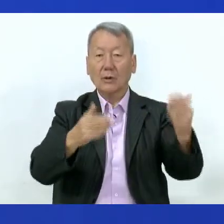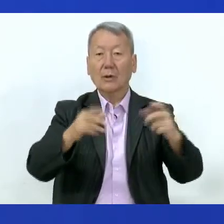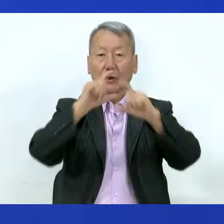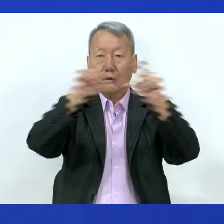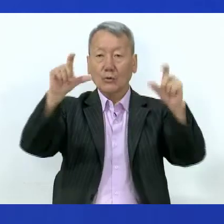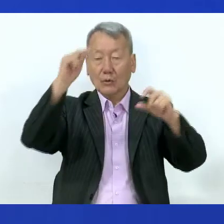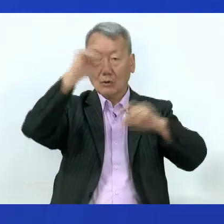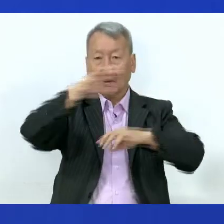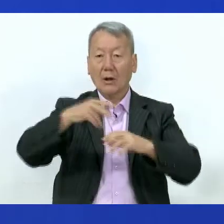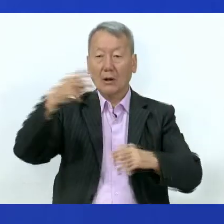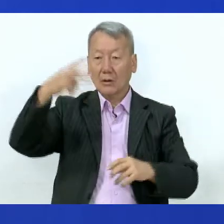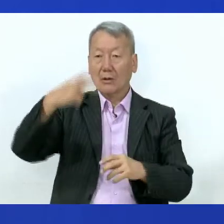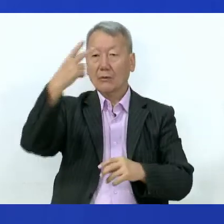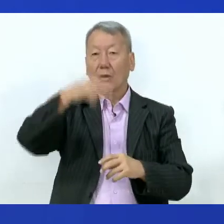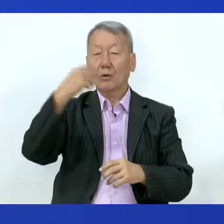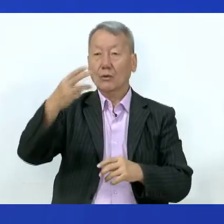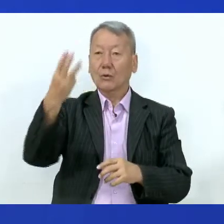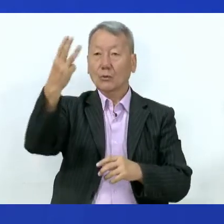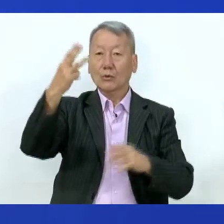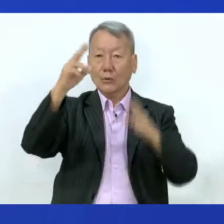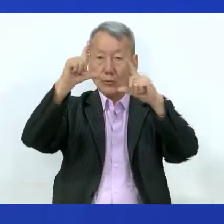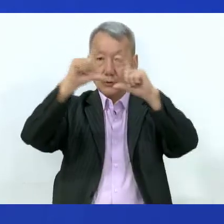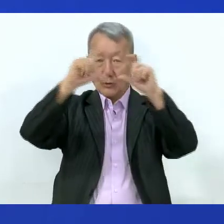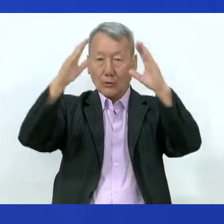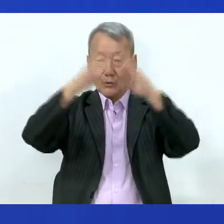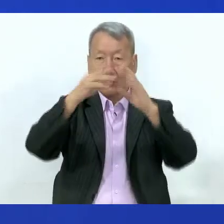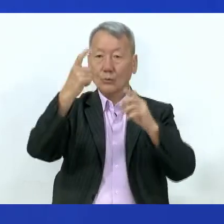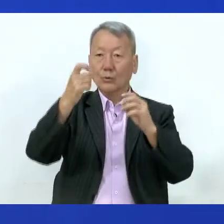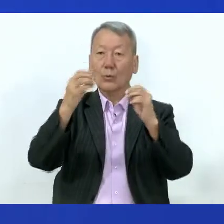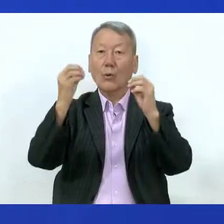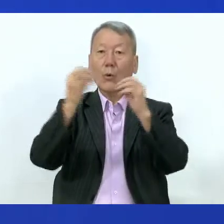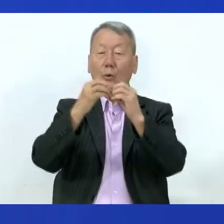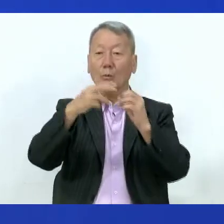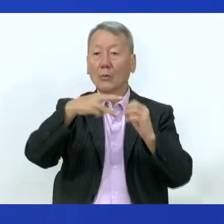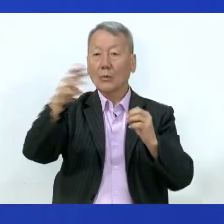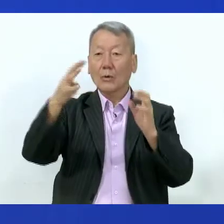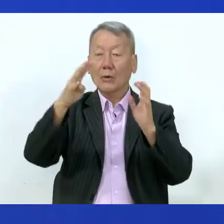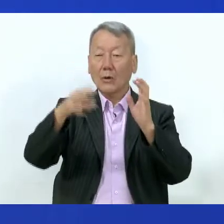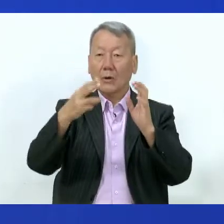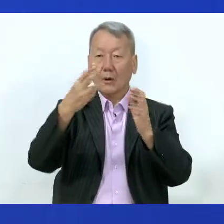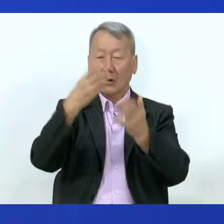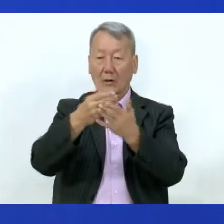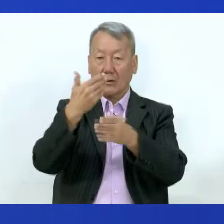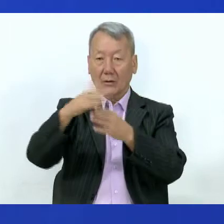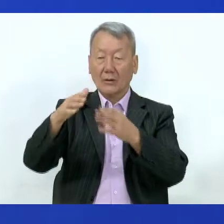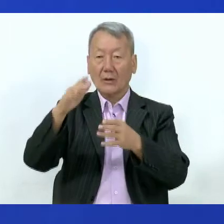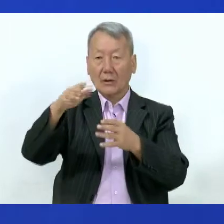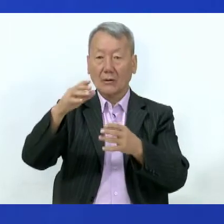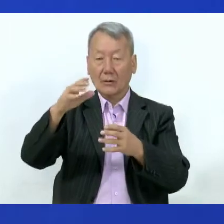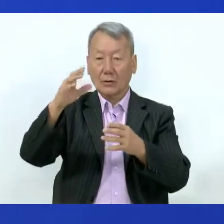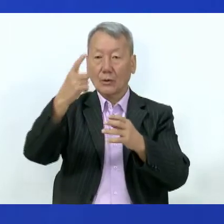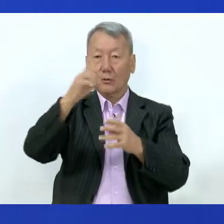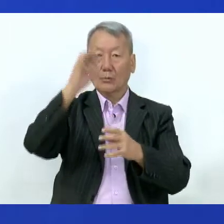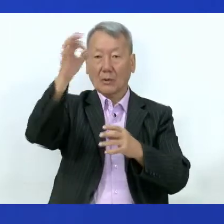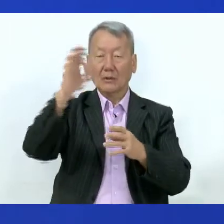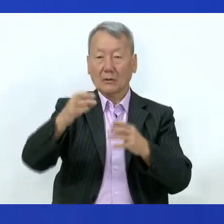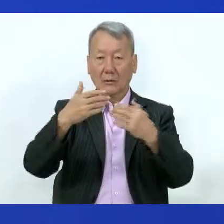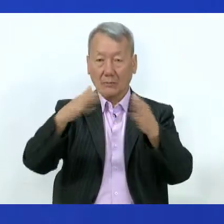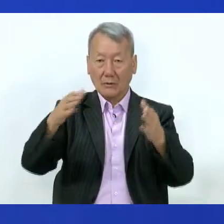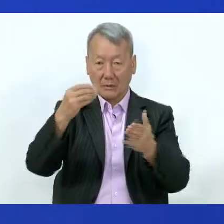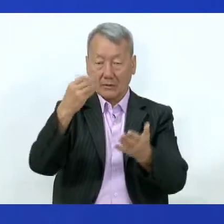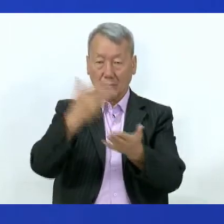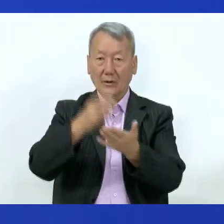2020 жылғы қарата үш әбектіге 110 млн. 900 млн. қараджат ашылған қаржылы 100% ашылды.